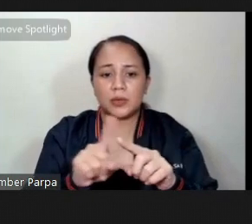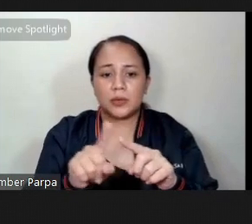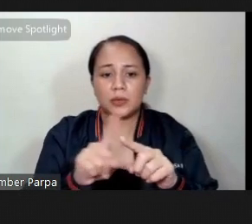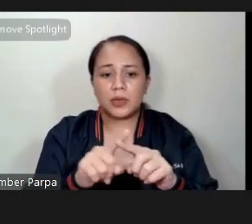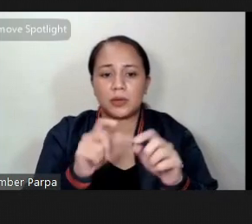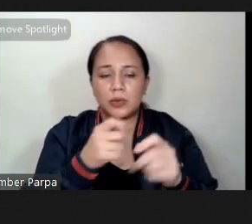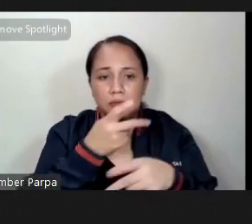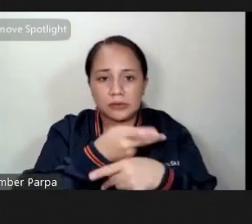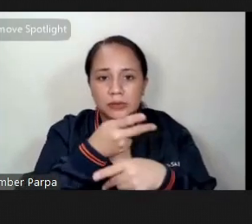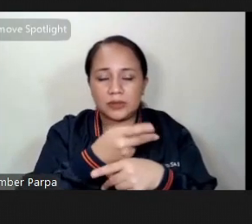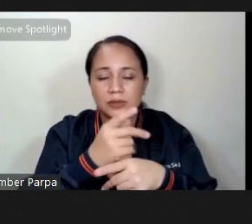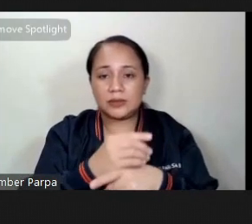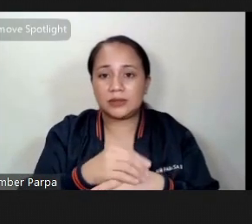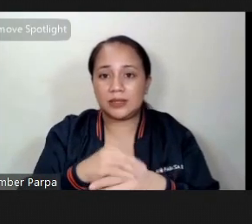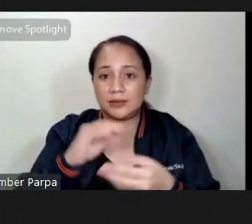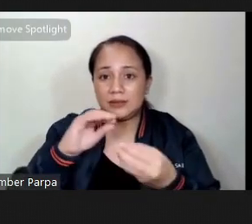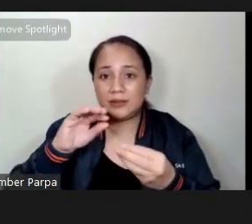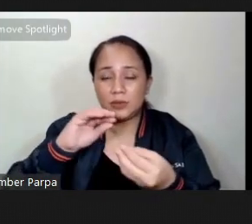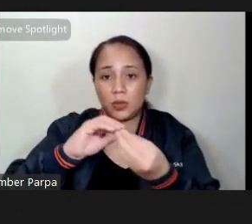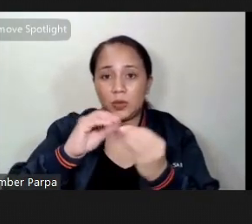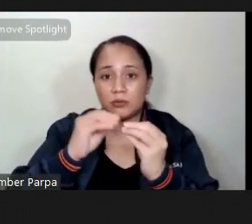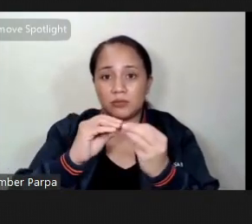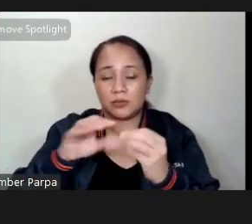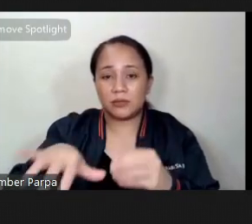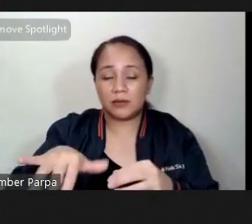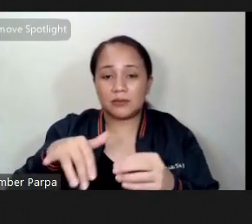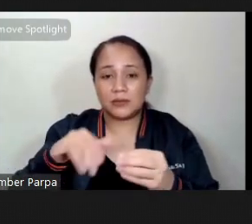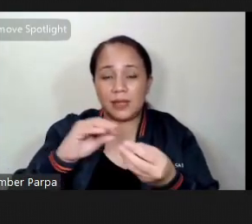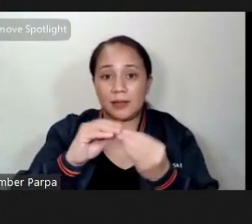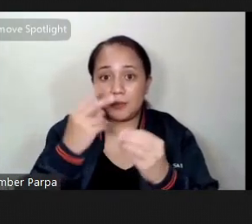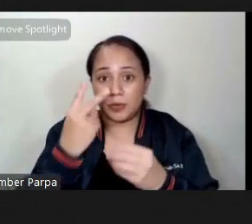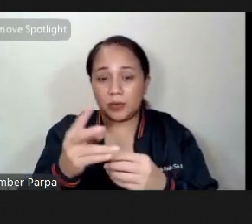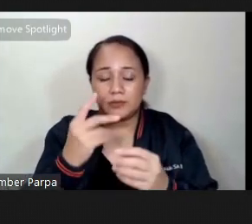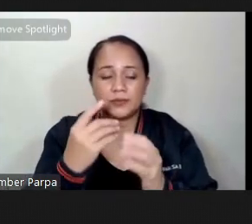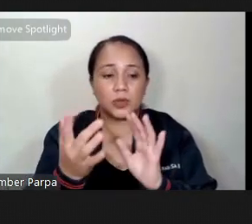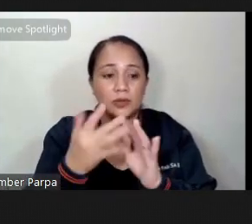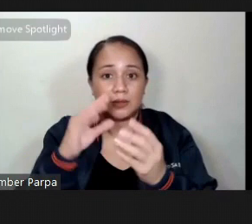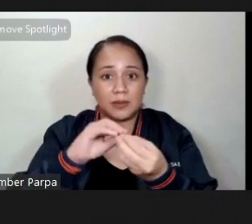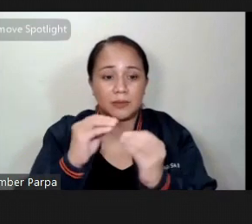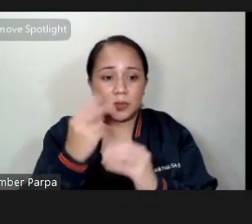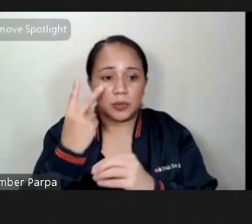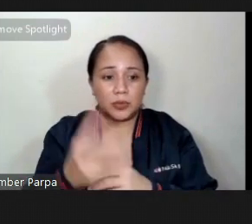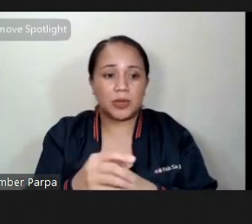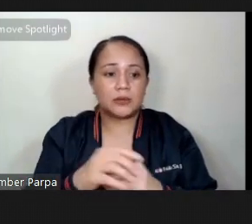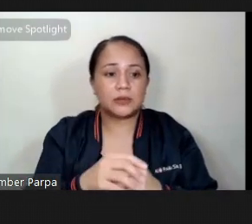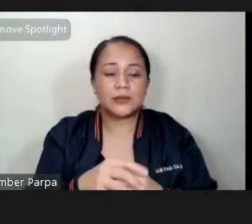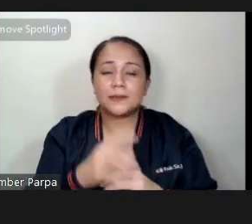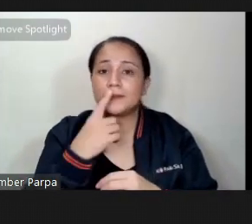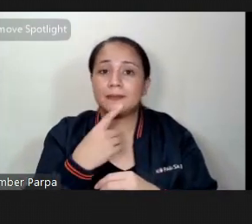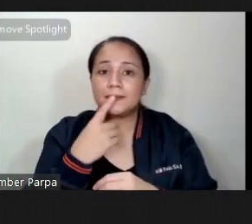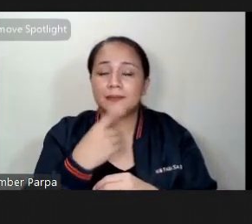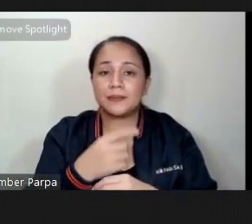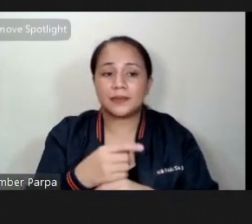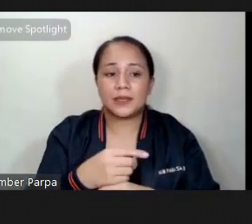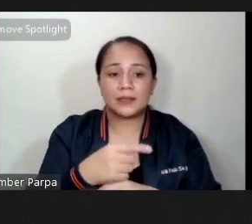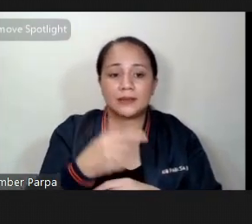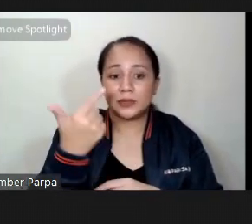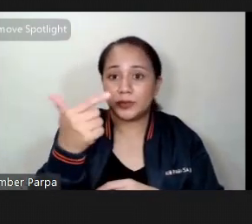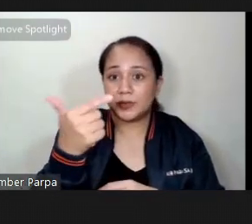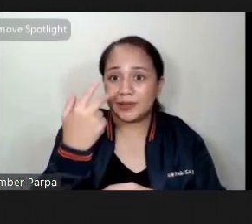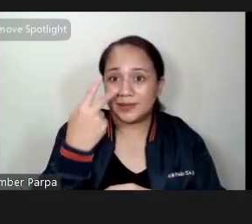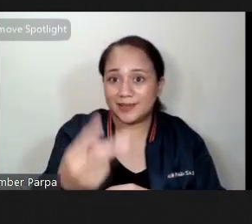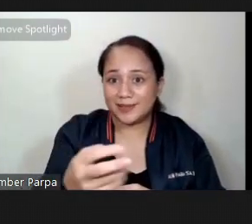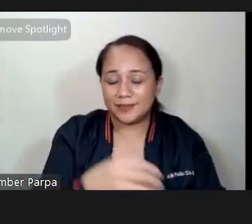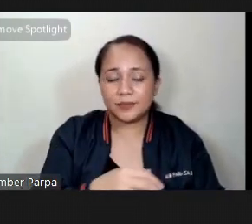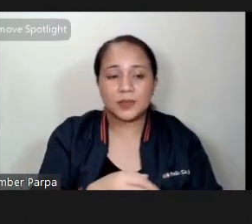dapat mayroon sa hotline. Base sa ating nakikita sa screen, mayroong dalawang kulay, ang kulay pula at kulay berde. So,